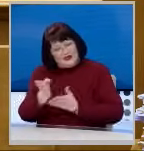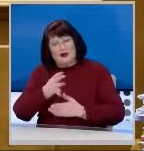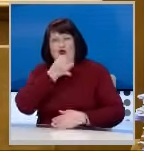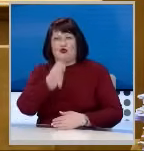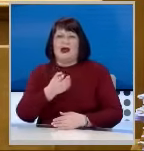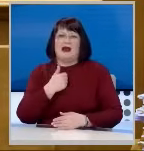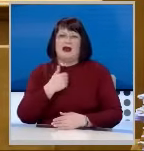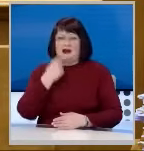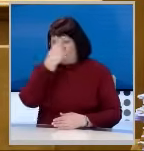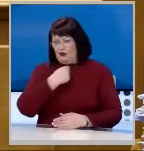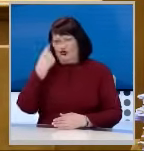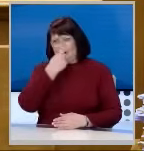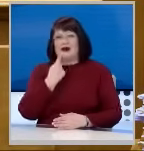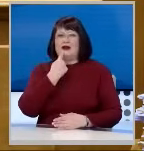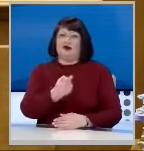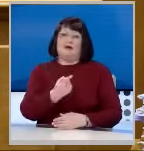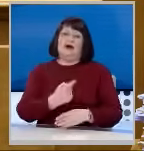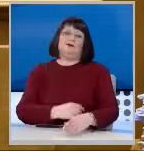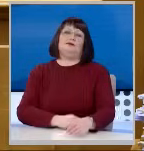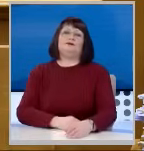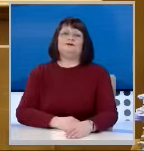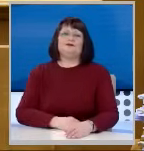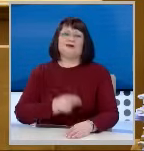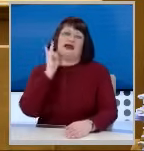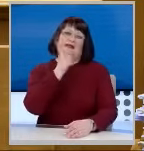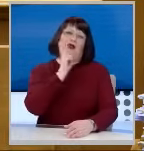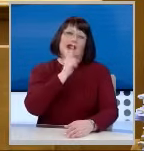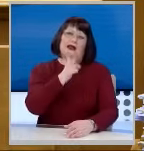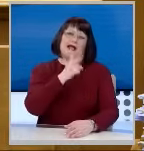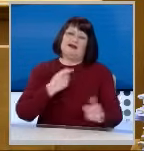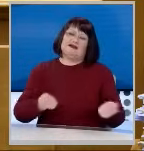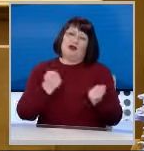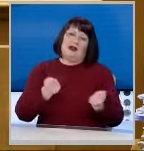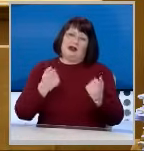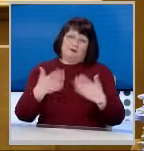δικαιώνοντας με προσωπικά για τις καταγγελίες που